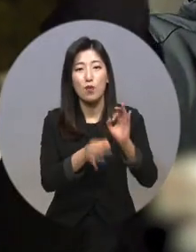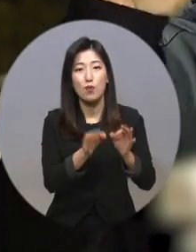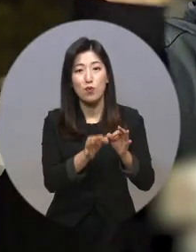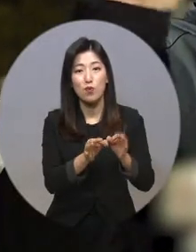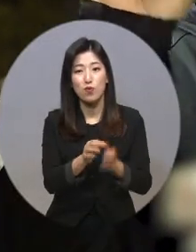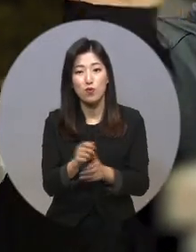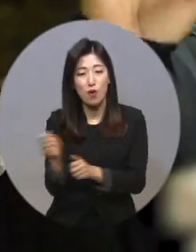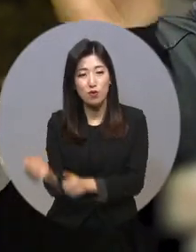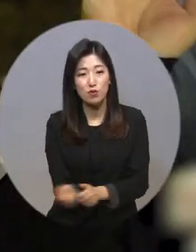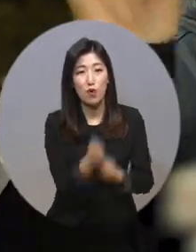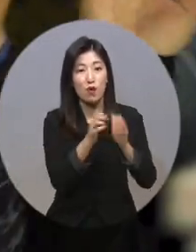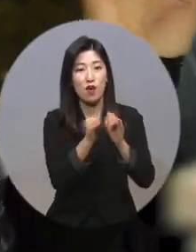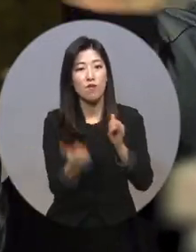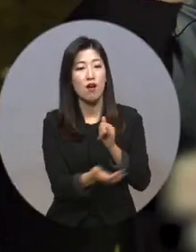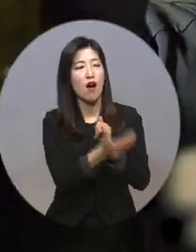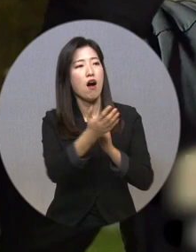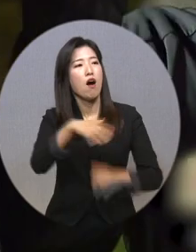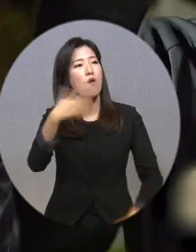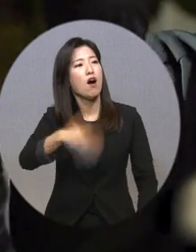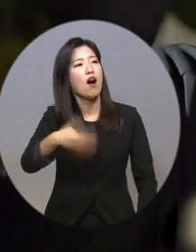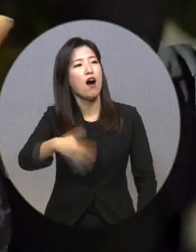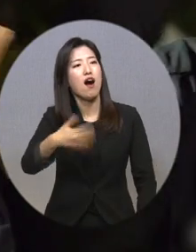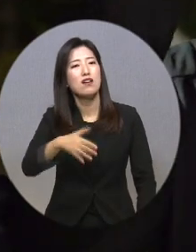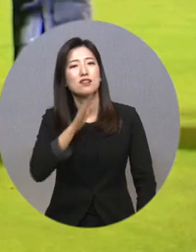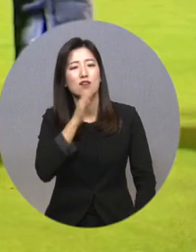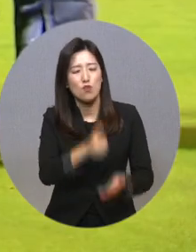이렇게 출연해야 존경합니다